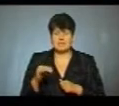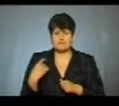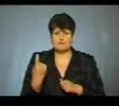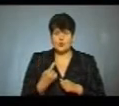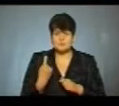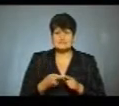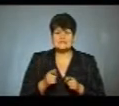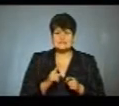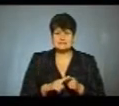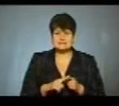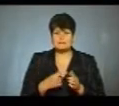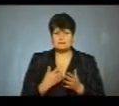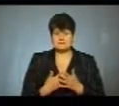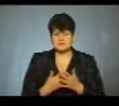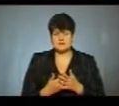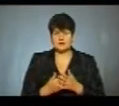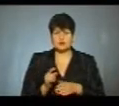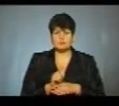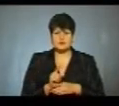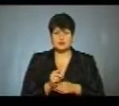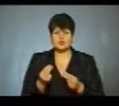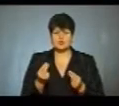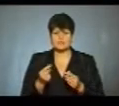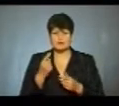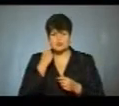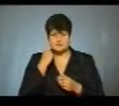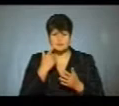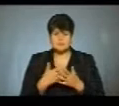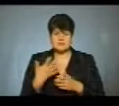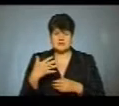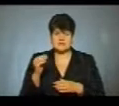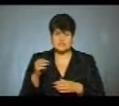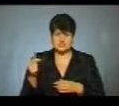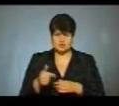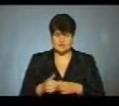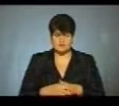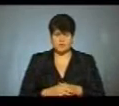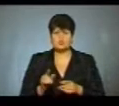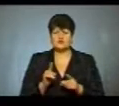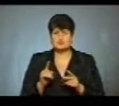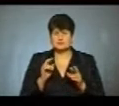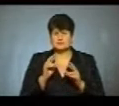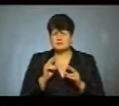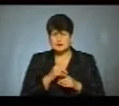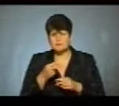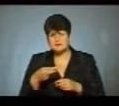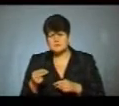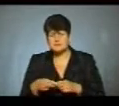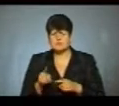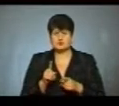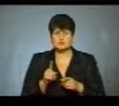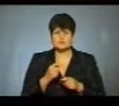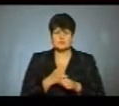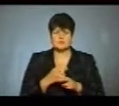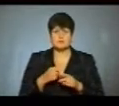– це в середньому по нормативно-грошовій оцінці в районі 50 тисяч гривень. Ну, щось не то підписав, ну, щось не то зробив. Пішов